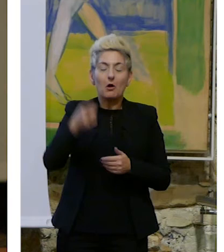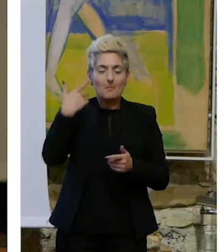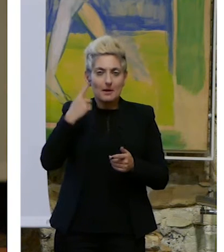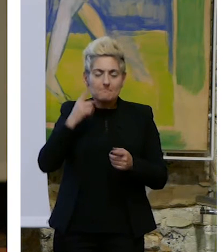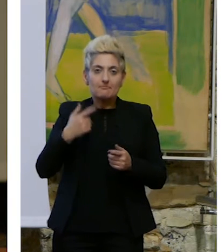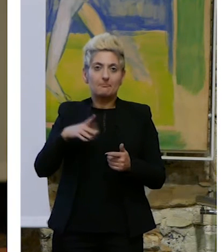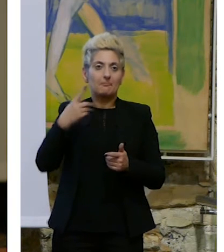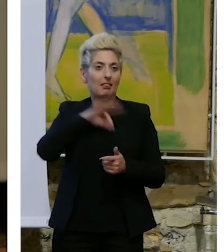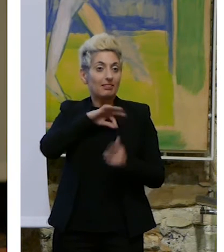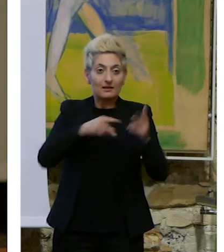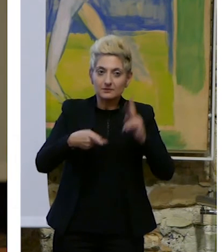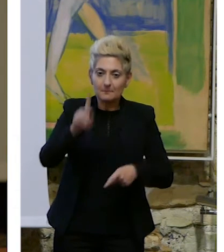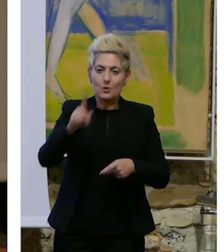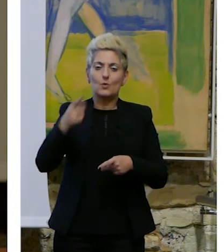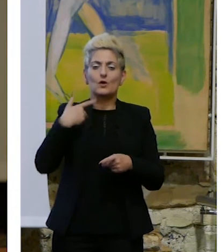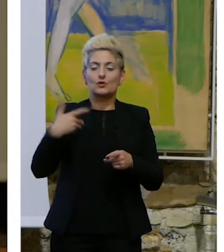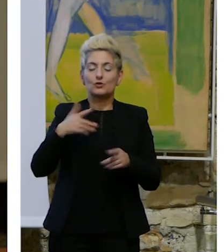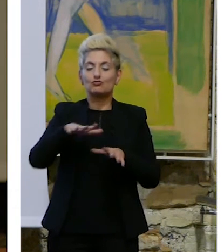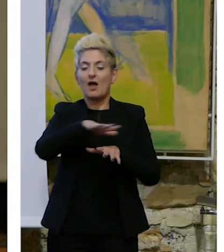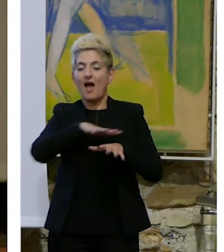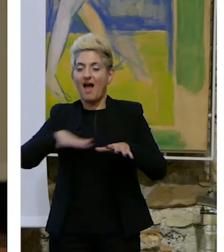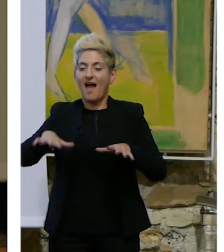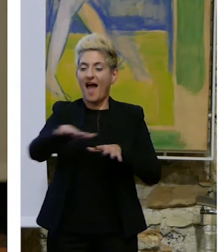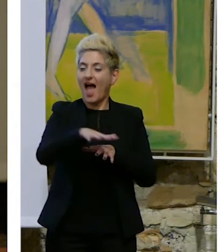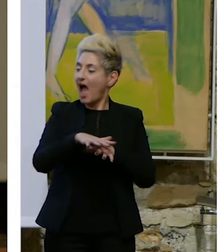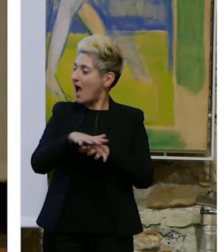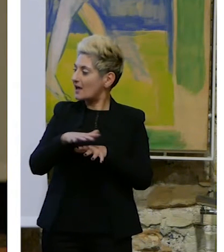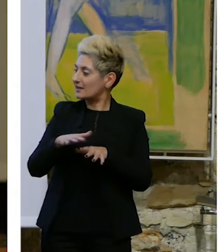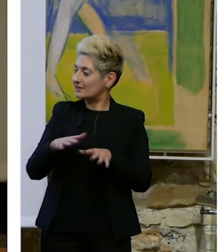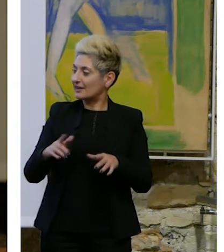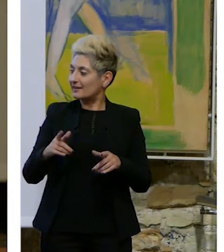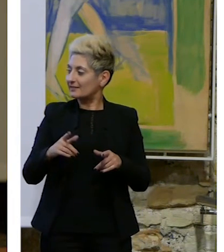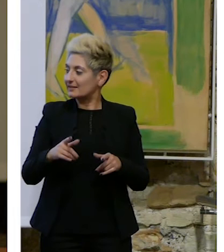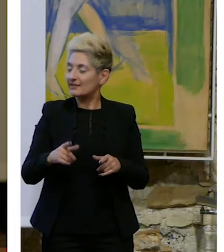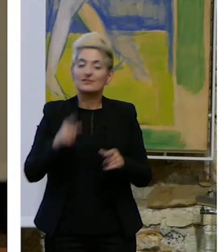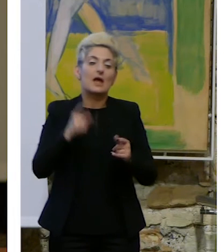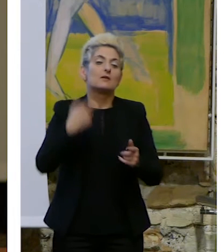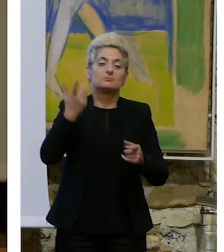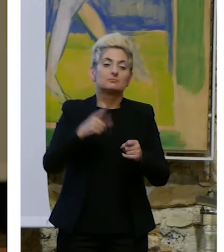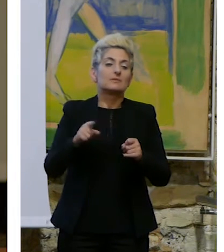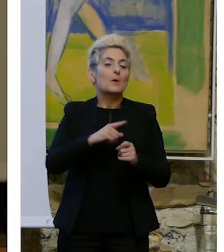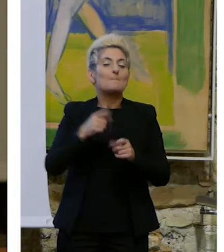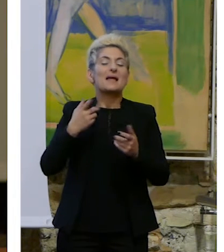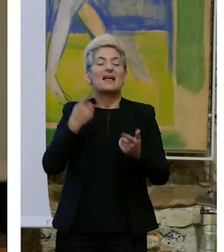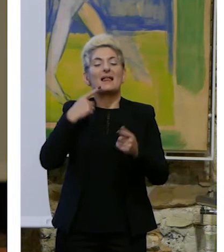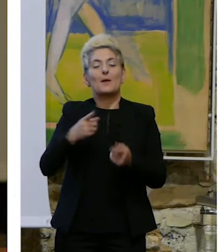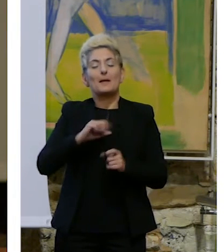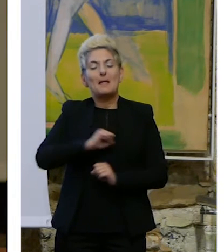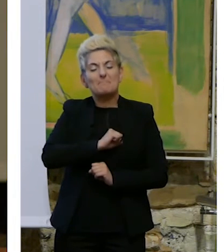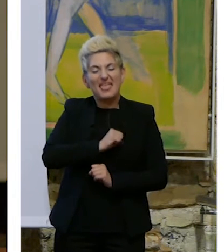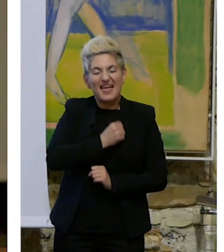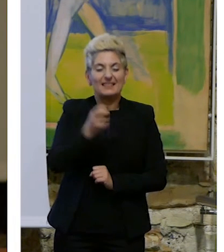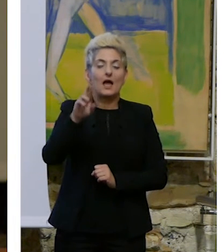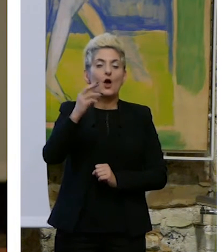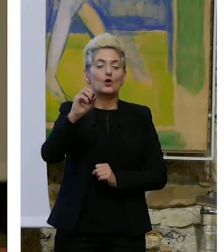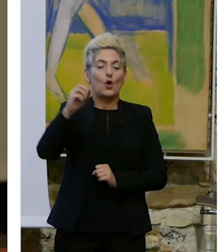perché c'è un'area sua che è formale, cioè ti faccio toccare la Pietà Rondanini, ti fai